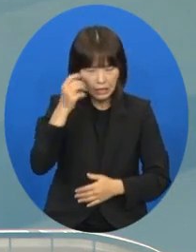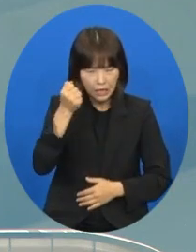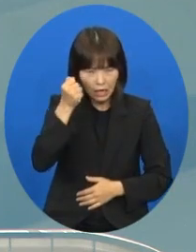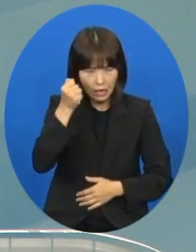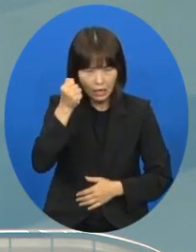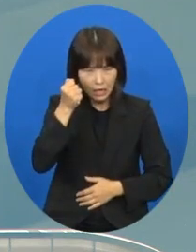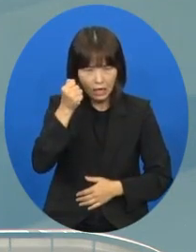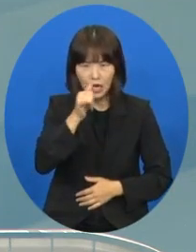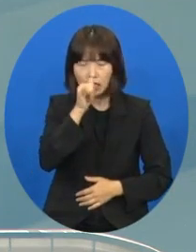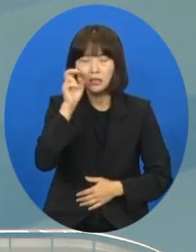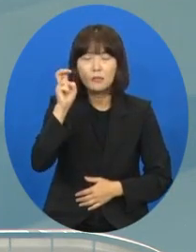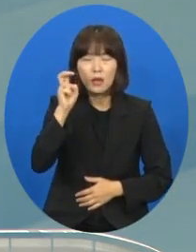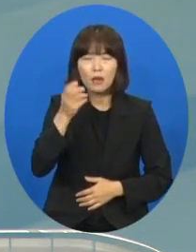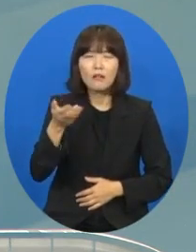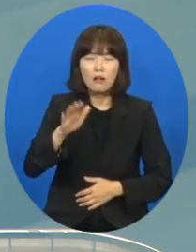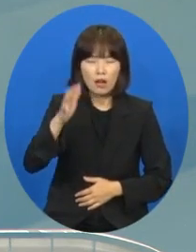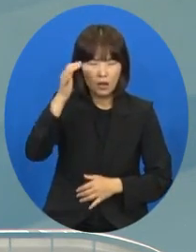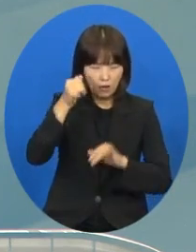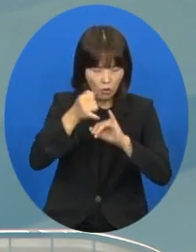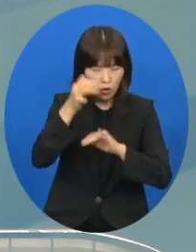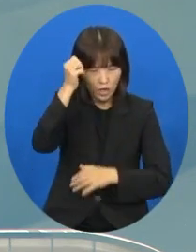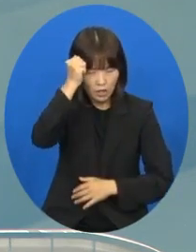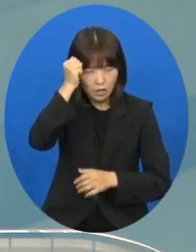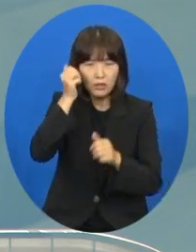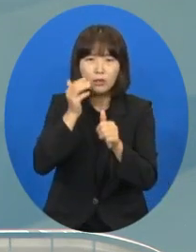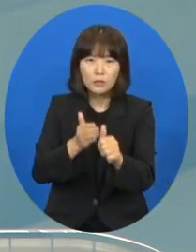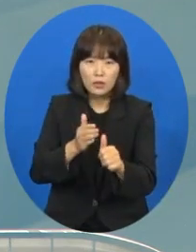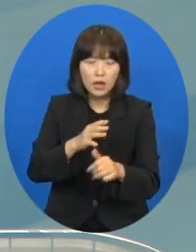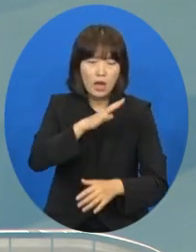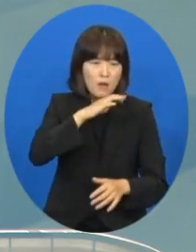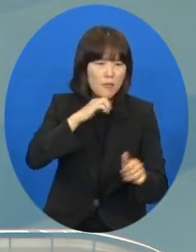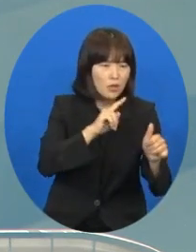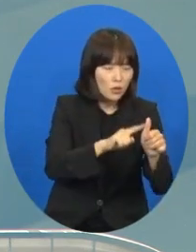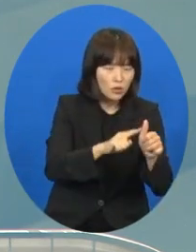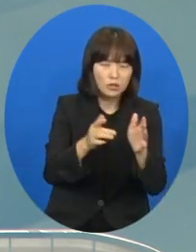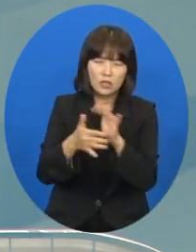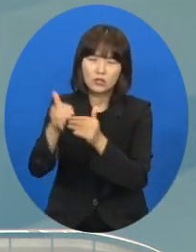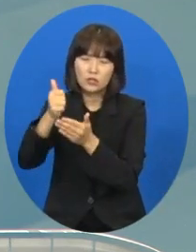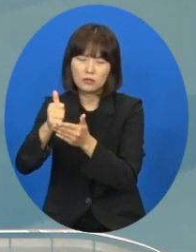꼭 기억하셔야 돼요. 베드로를 예수님이 바꾸셨잖아요.